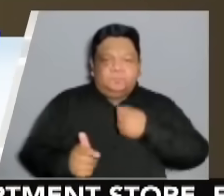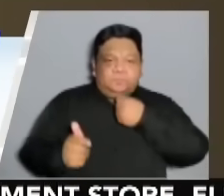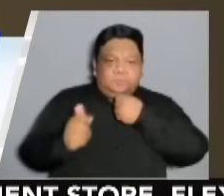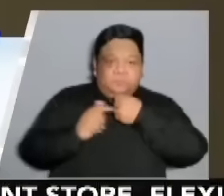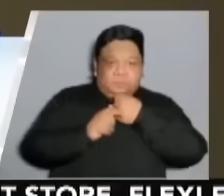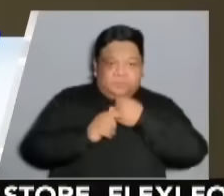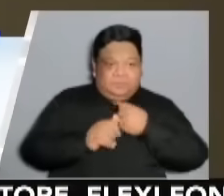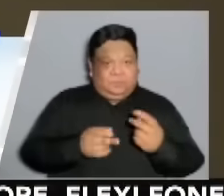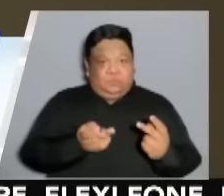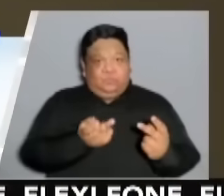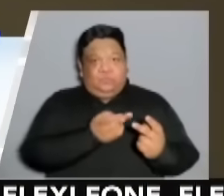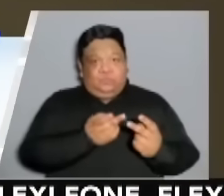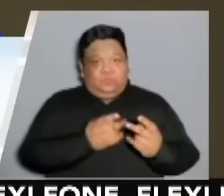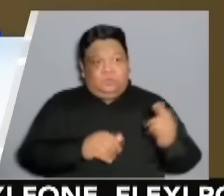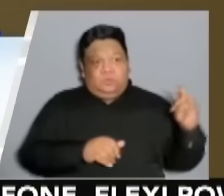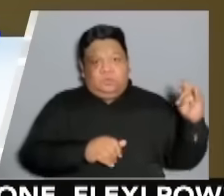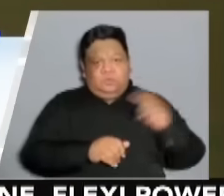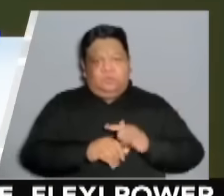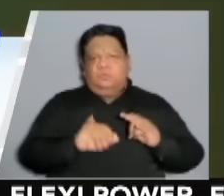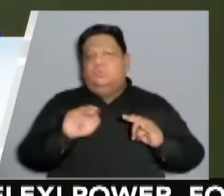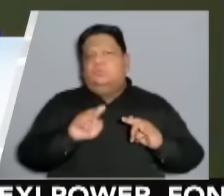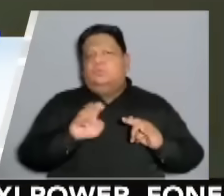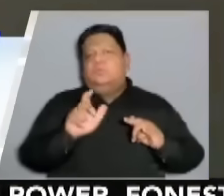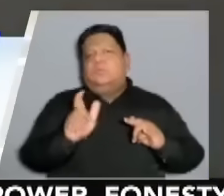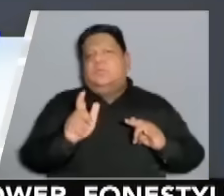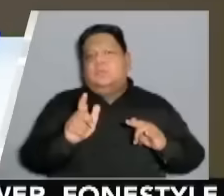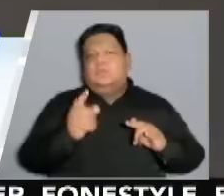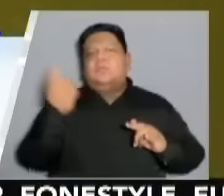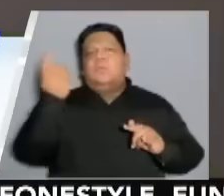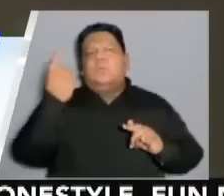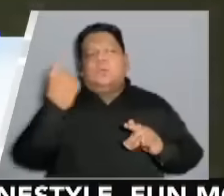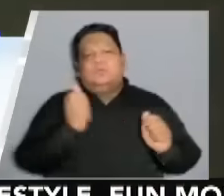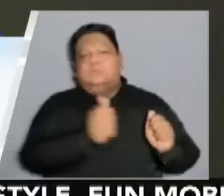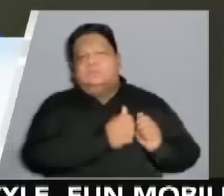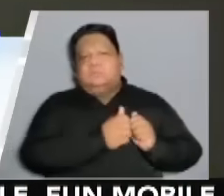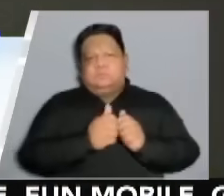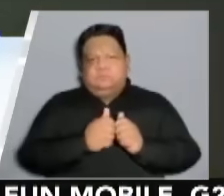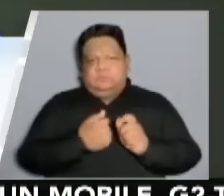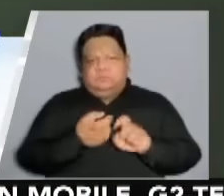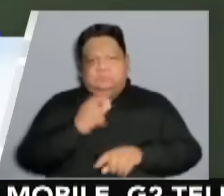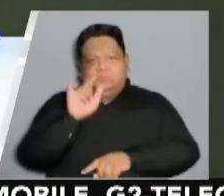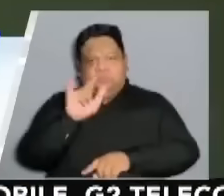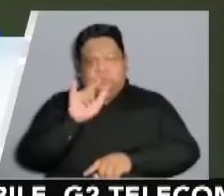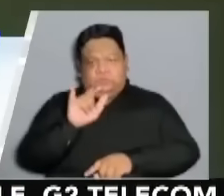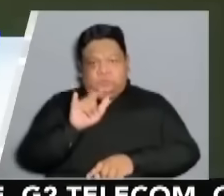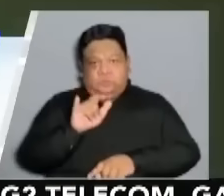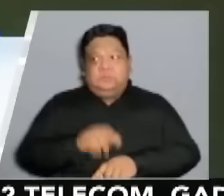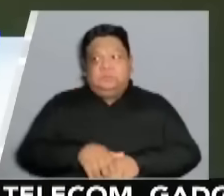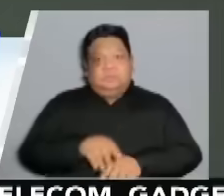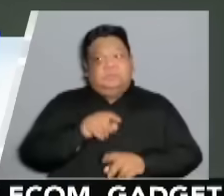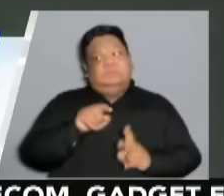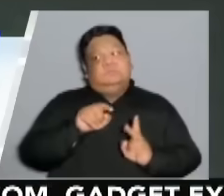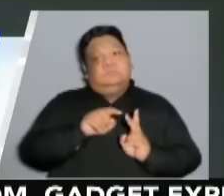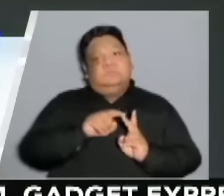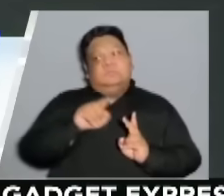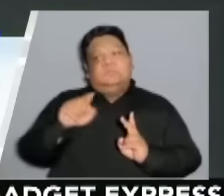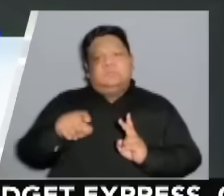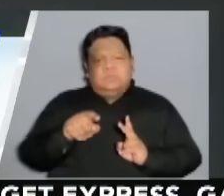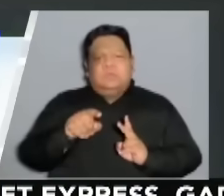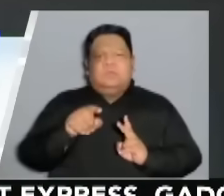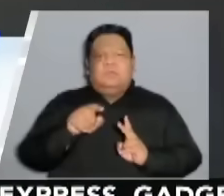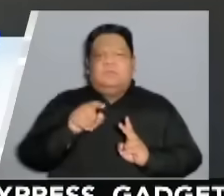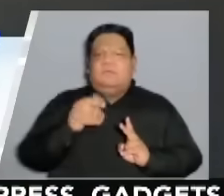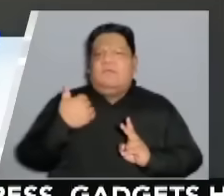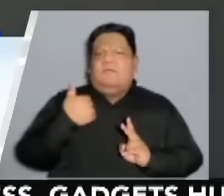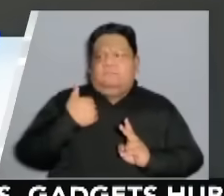may sumundo raw sa mga ito sa airport. Nakausap pa raw noon ng isa sa mga biktima ang kanyang asawa sa telepono. Pero bandang